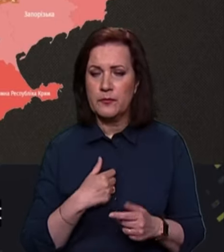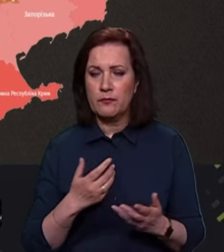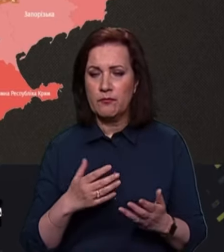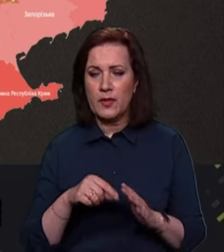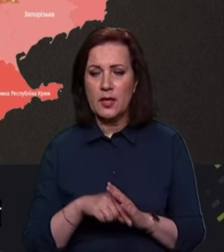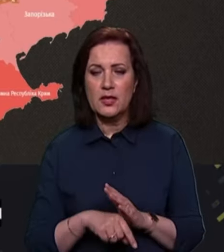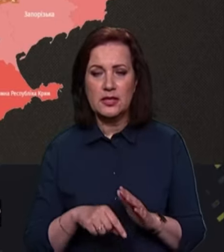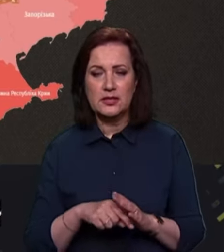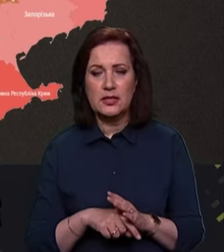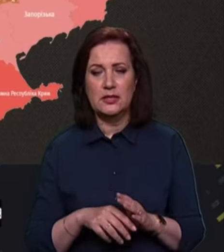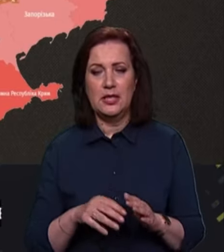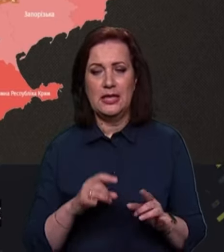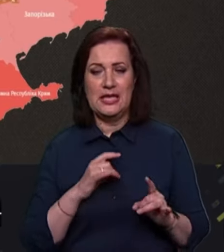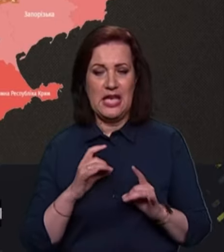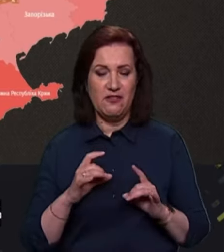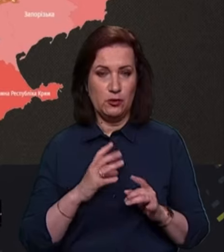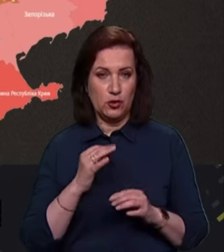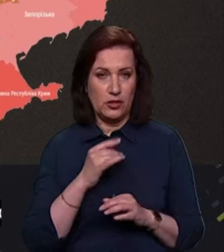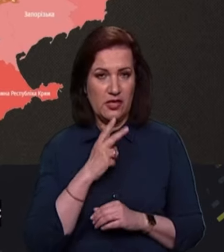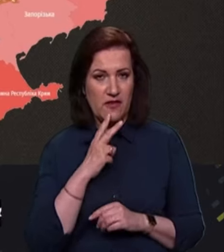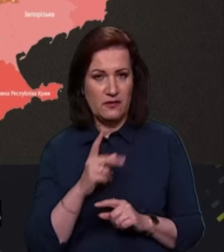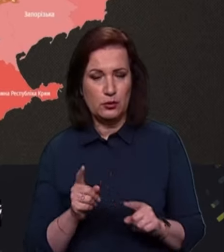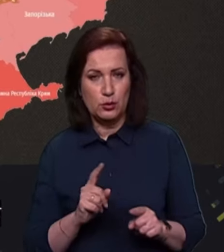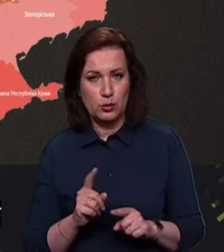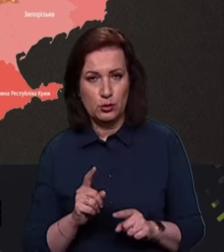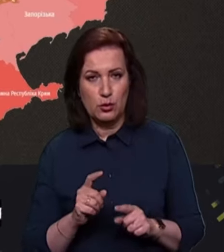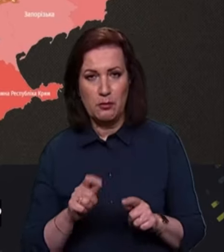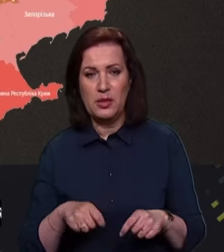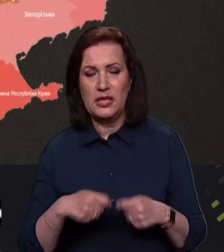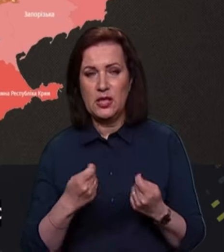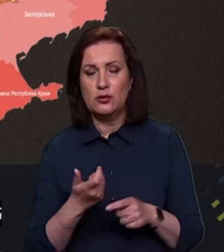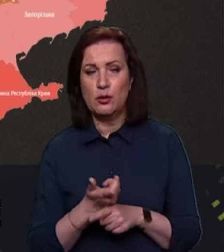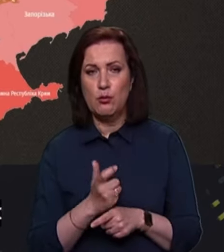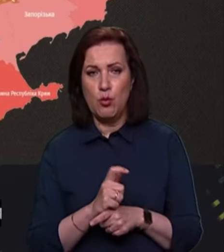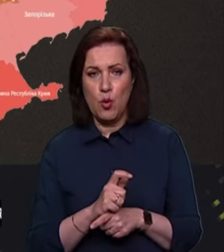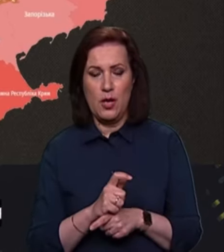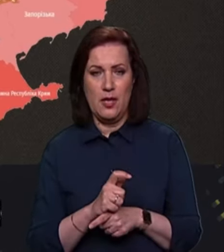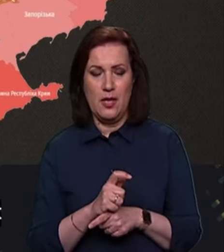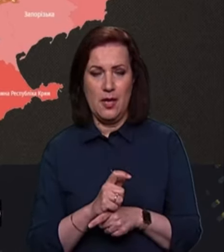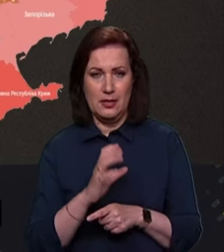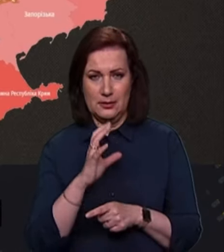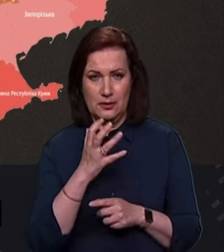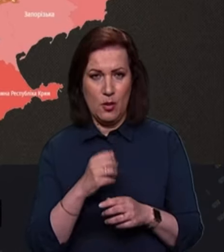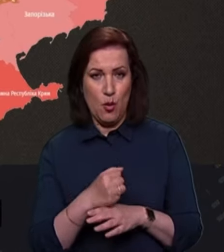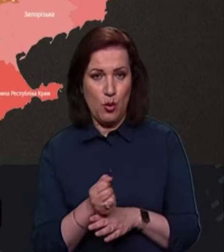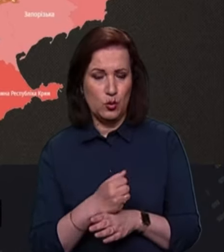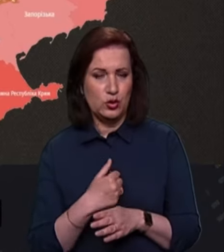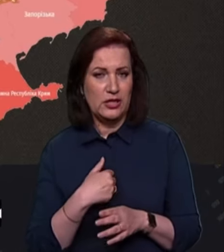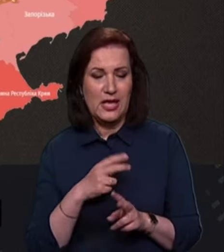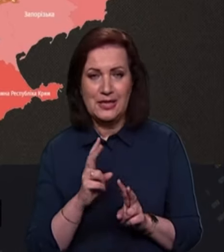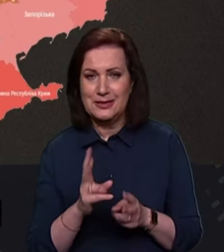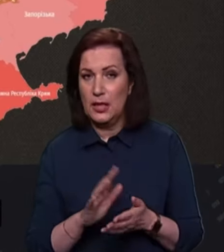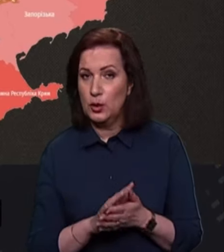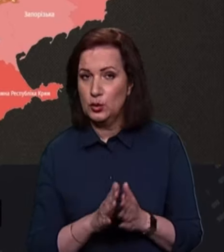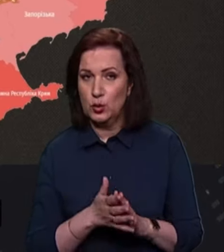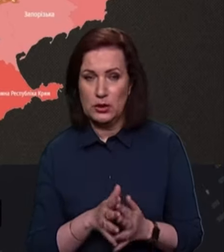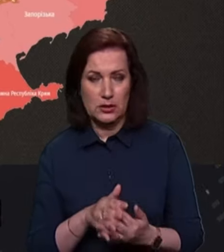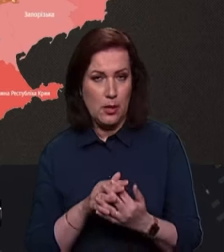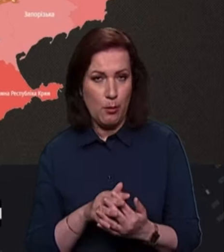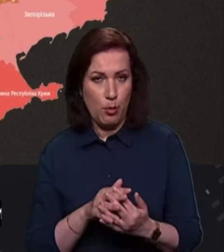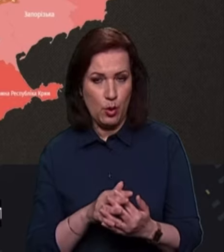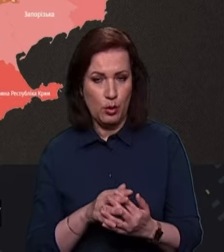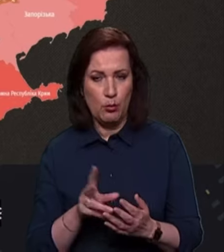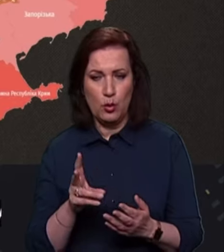каком-то смысле нервничаю, когда я вижу, что передается все более агрессивное оружие, потому что я не знаю ситуации на поле